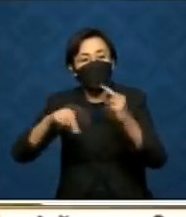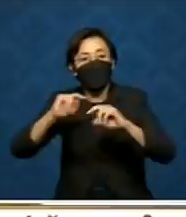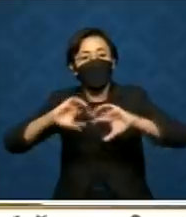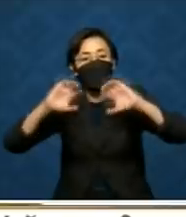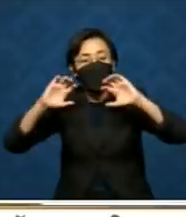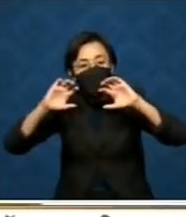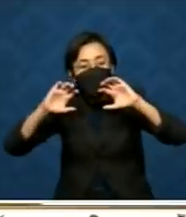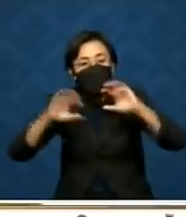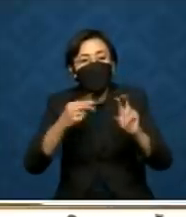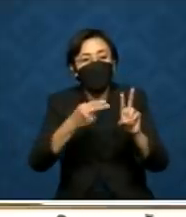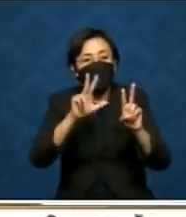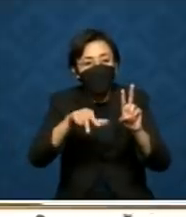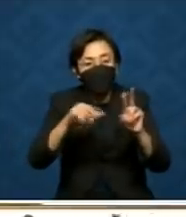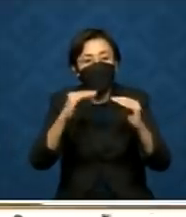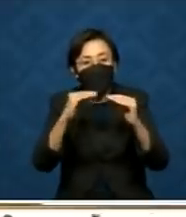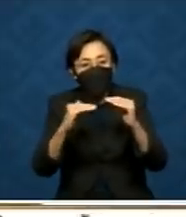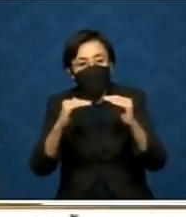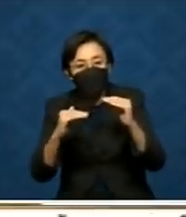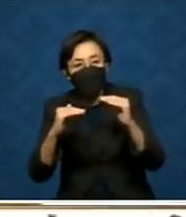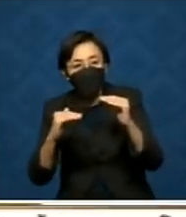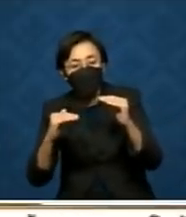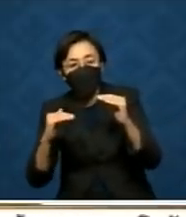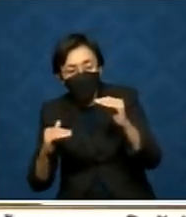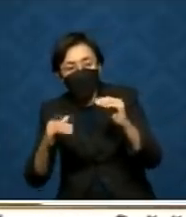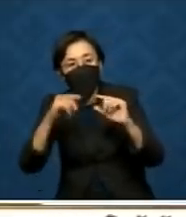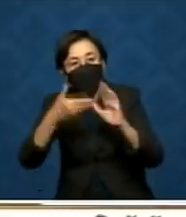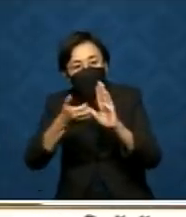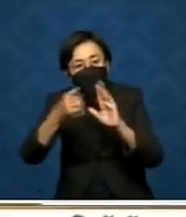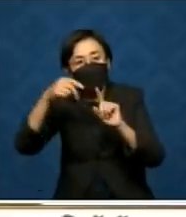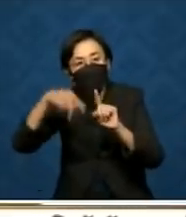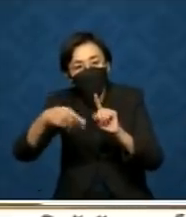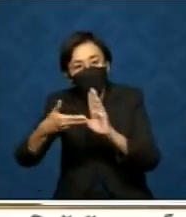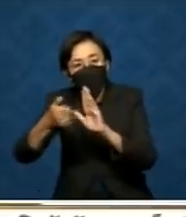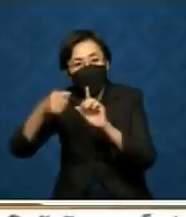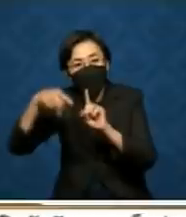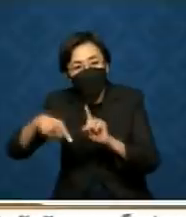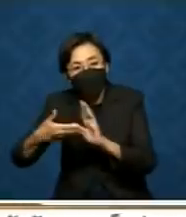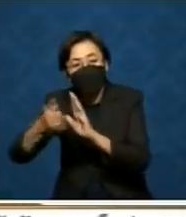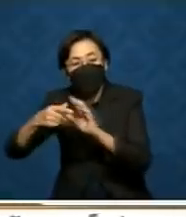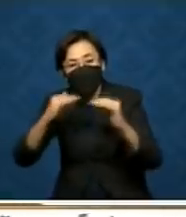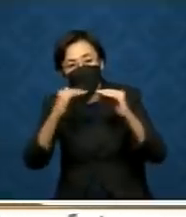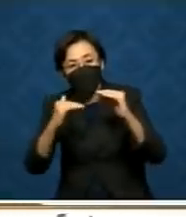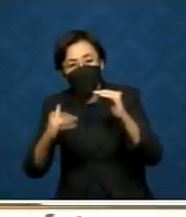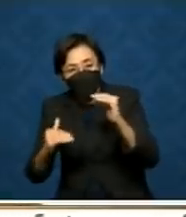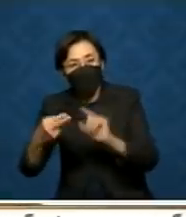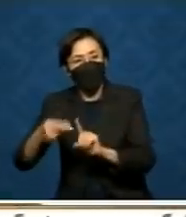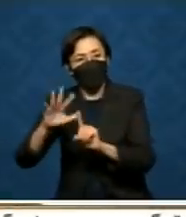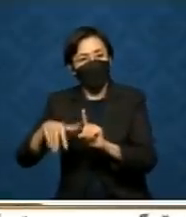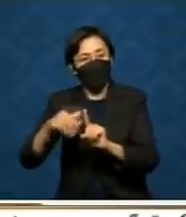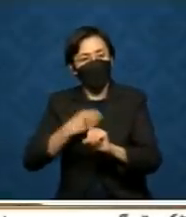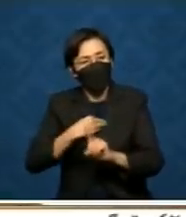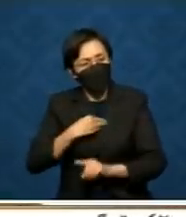เริ่มลดลงวันละพันวันละพันวันละ 100และสุดท้ายมาอยู่ที่ 1 5เห้ยเราก็แปลกใจ